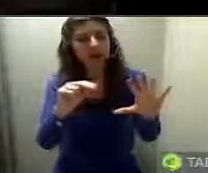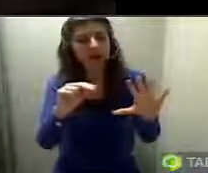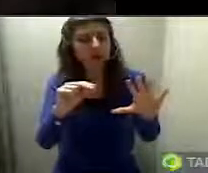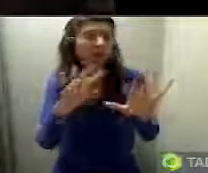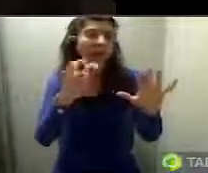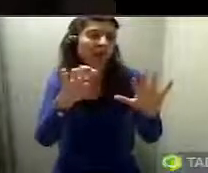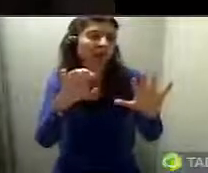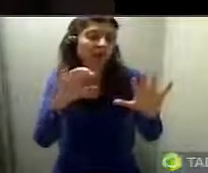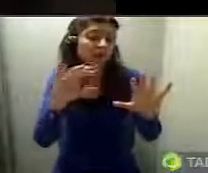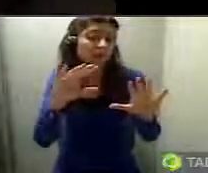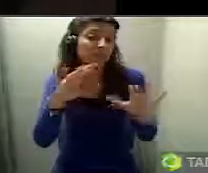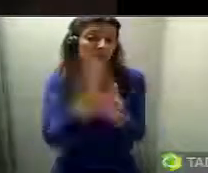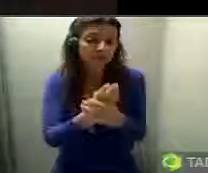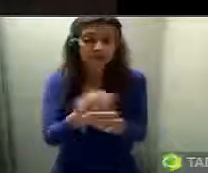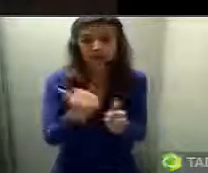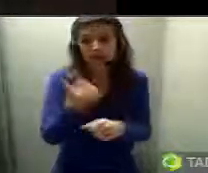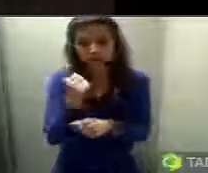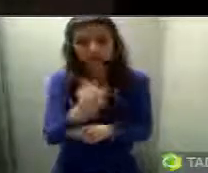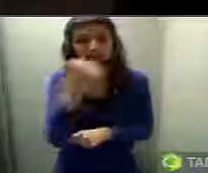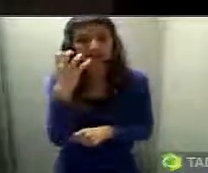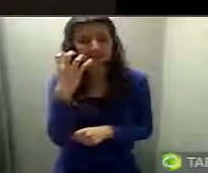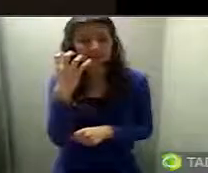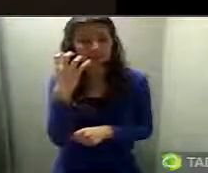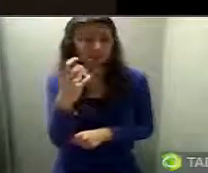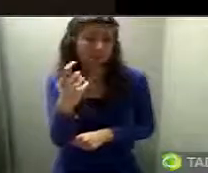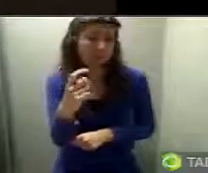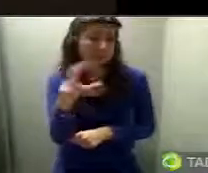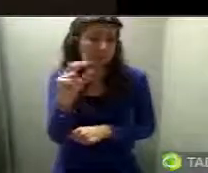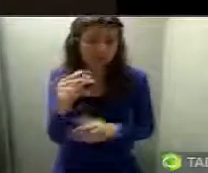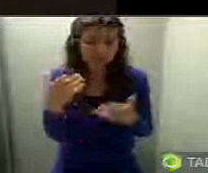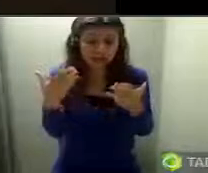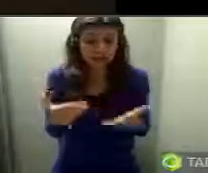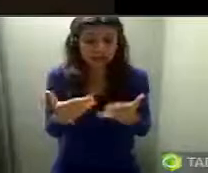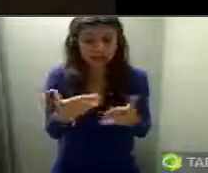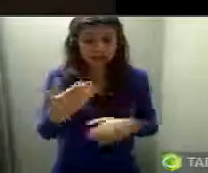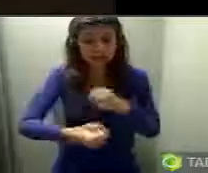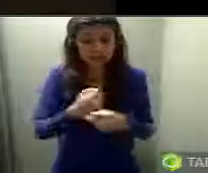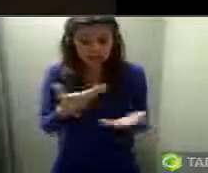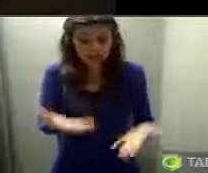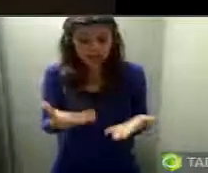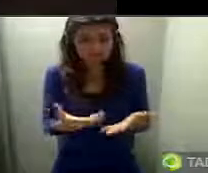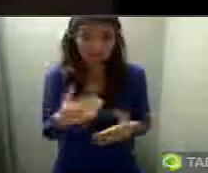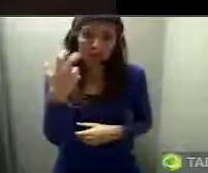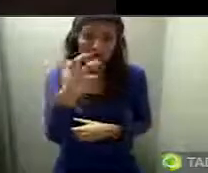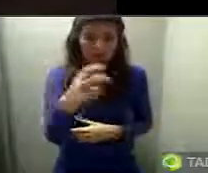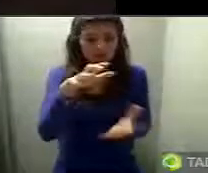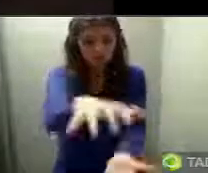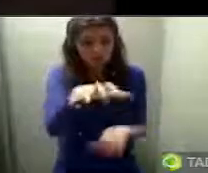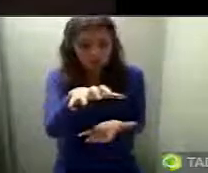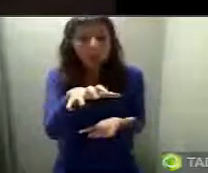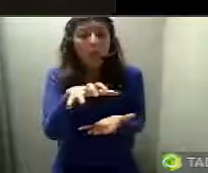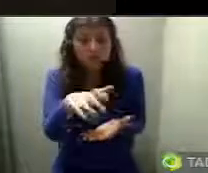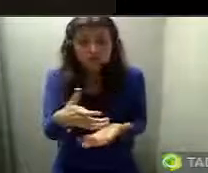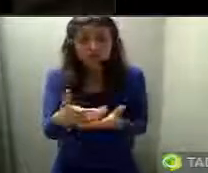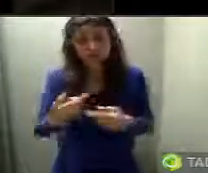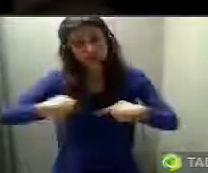était à 130 et cette année, 300. Je dois vous dire que c'était un peu lourd pour le comité